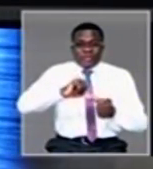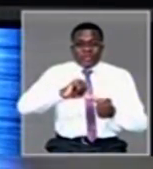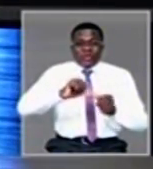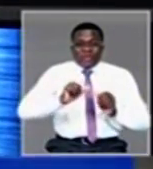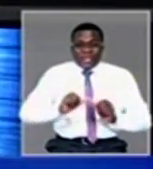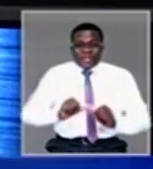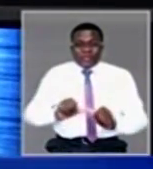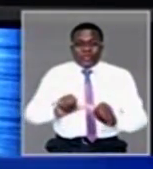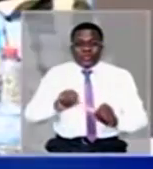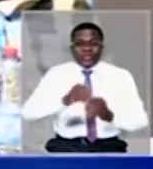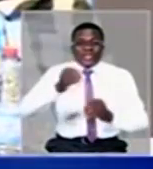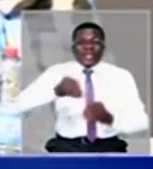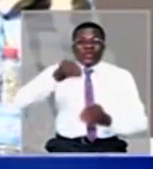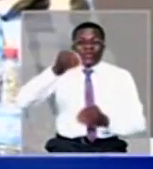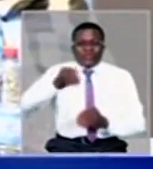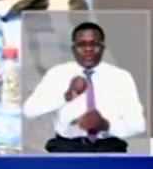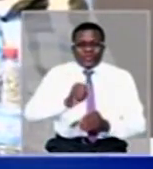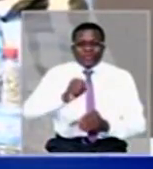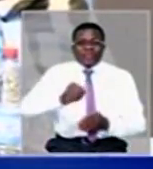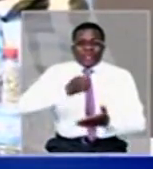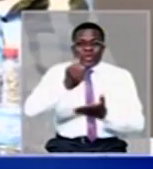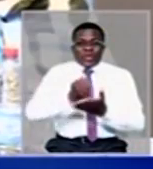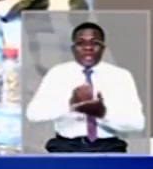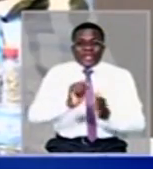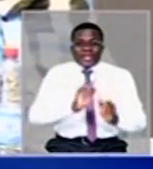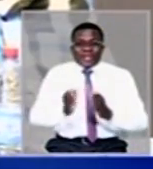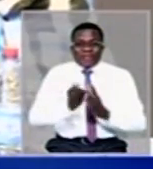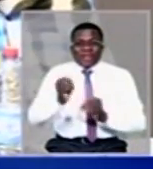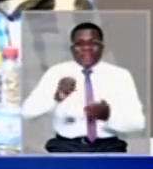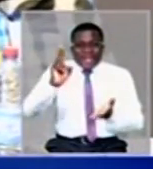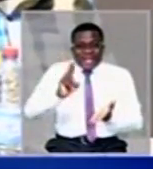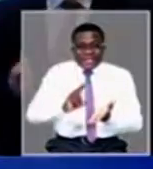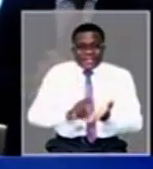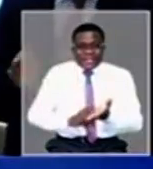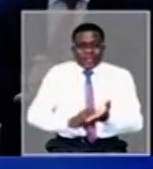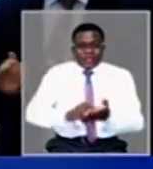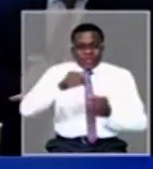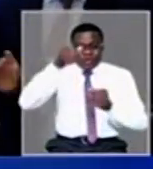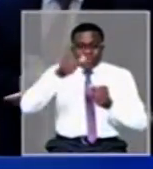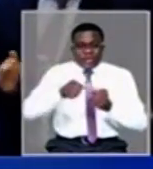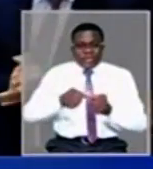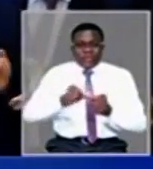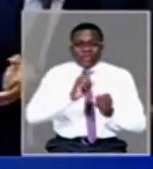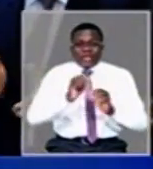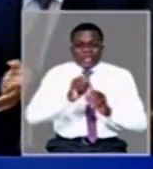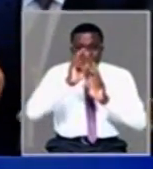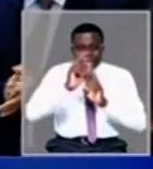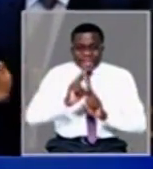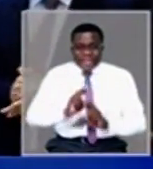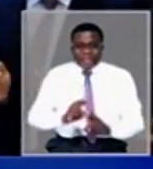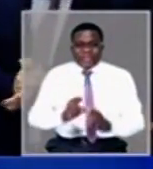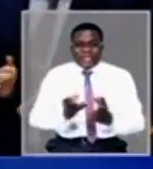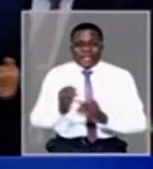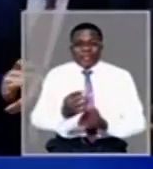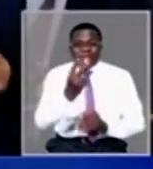s'accentuer dans le futur. Un acte formalisé par la signature d'un mémorandum qui sera respecté